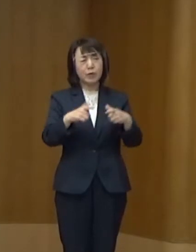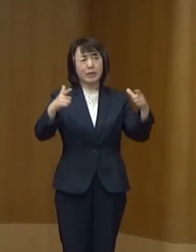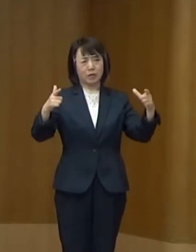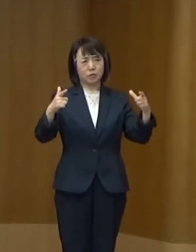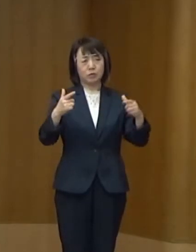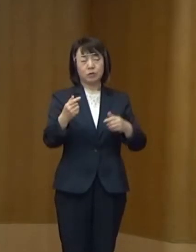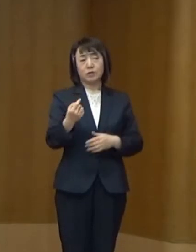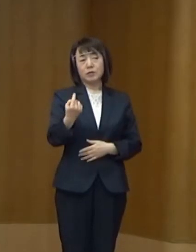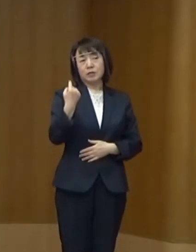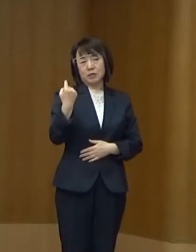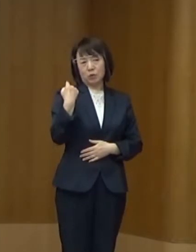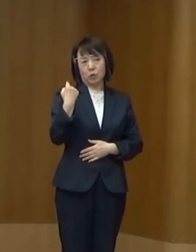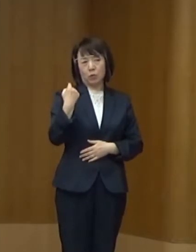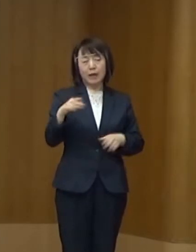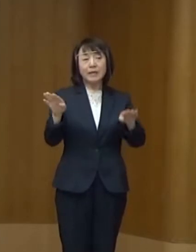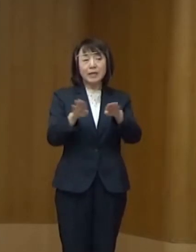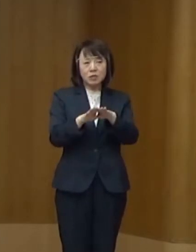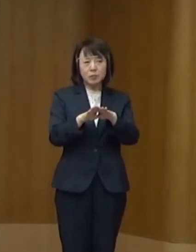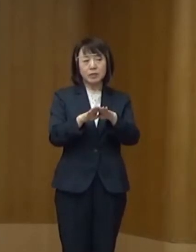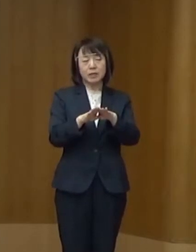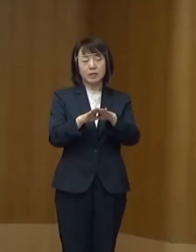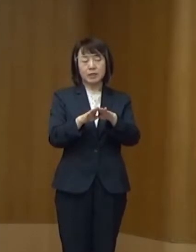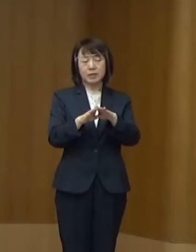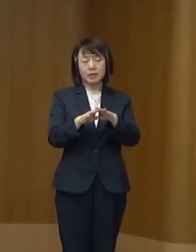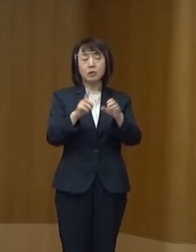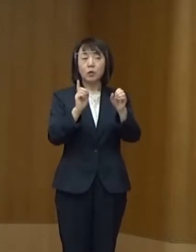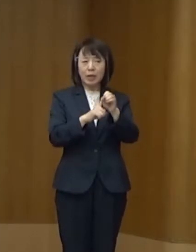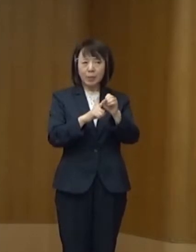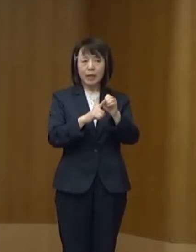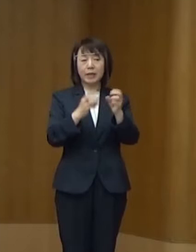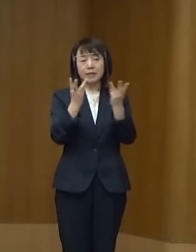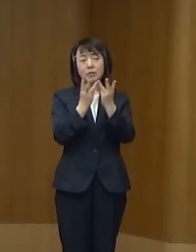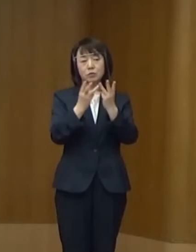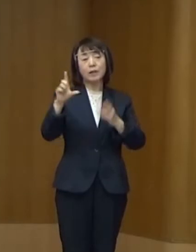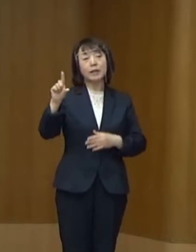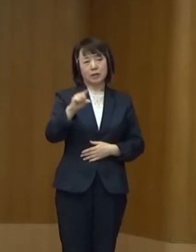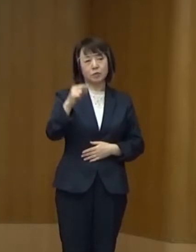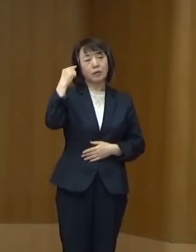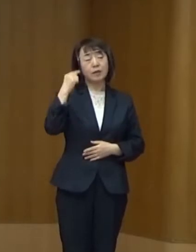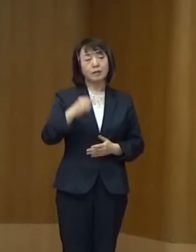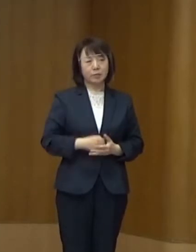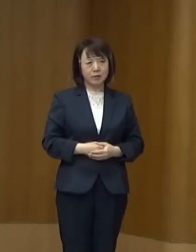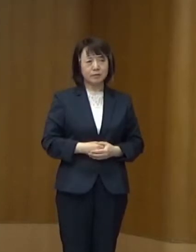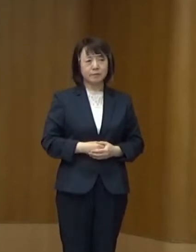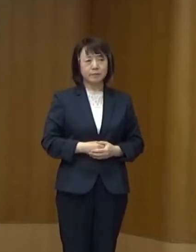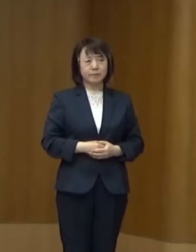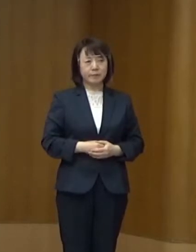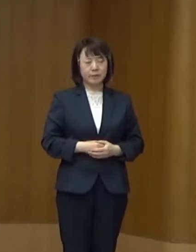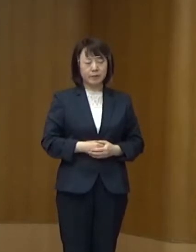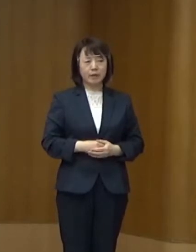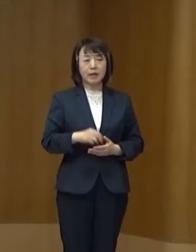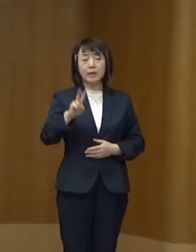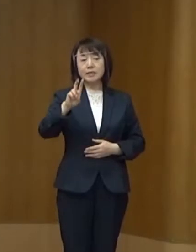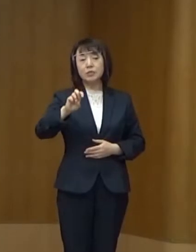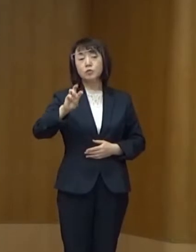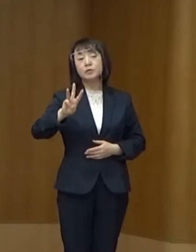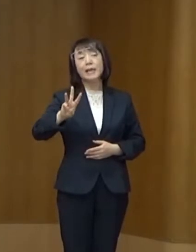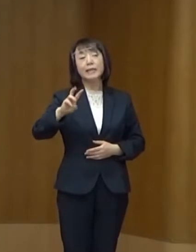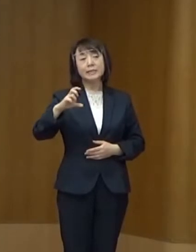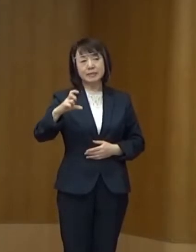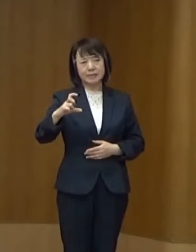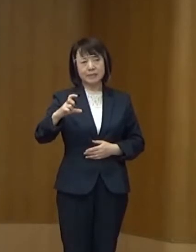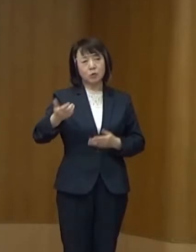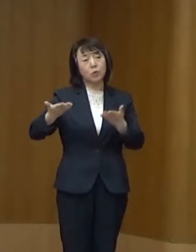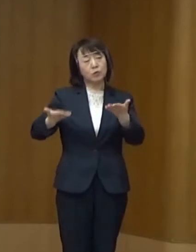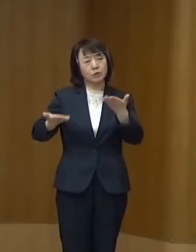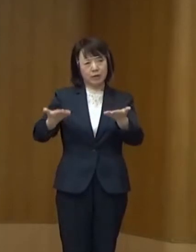日は休日による影響により減少しているというふうに考えています。 陽性の前日であります23日との